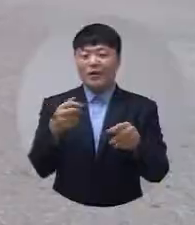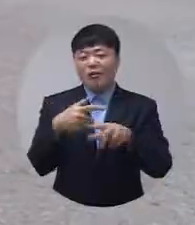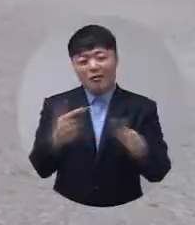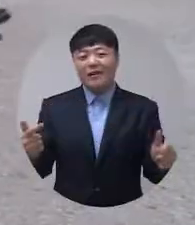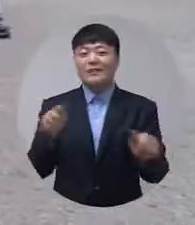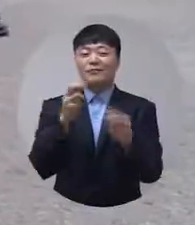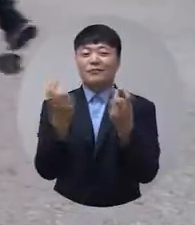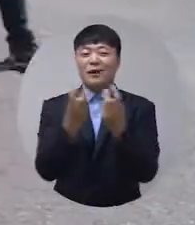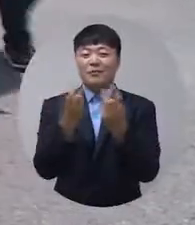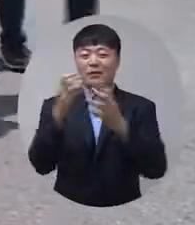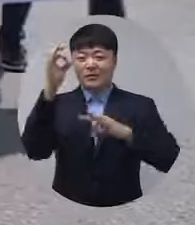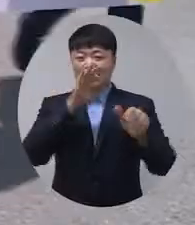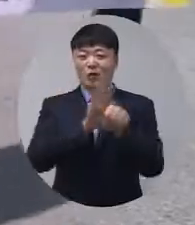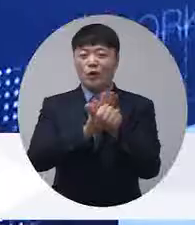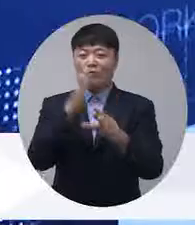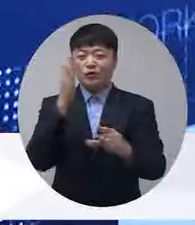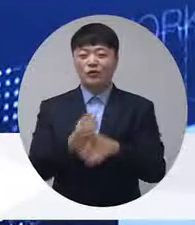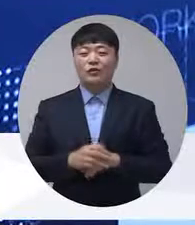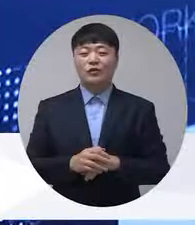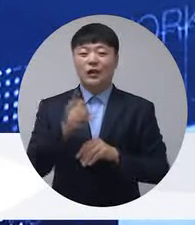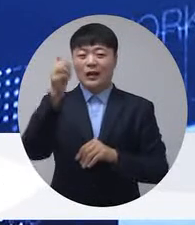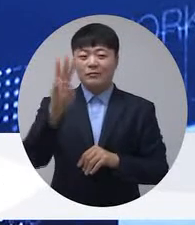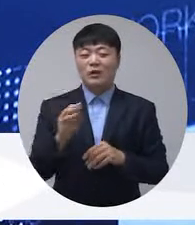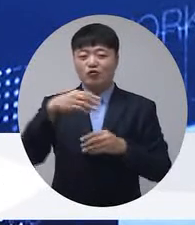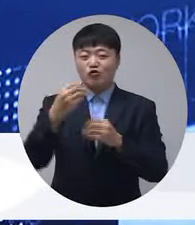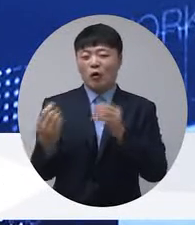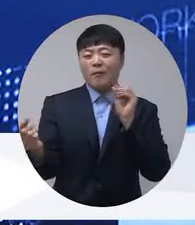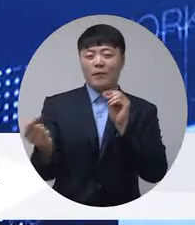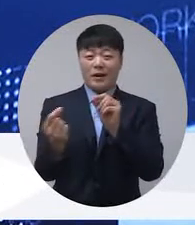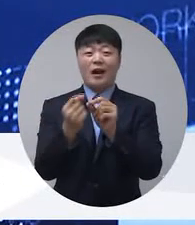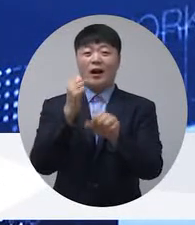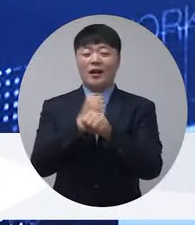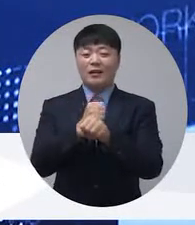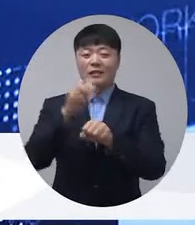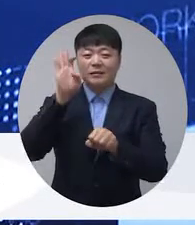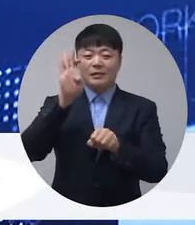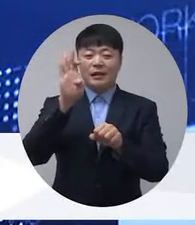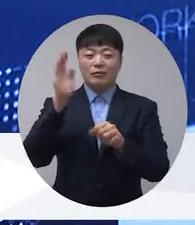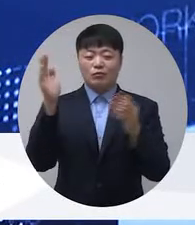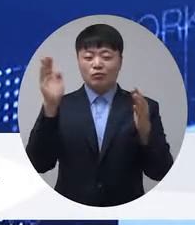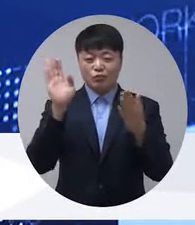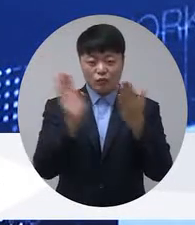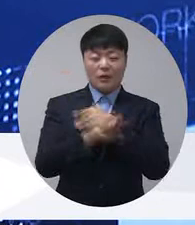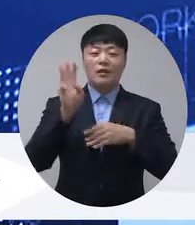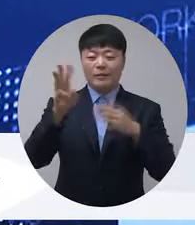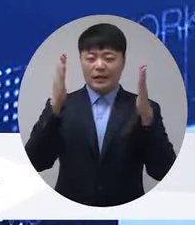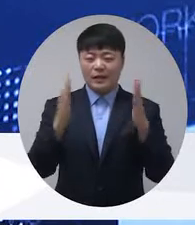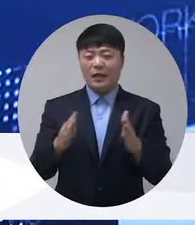시책을 수립하고 있습니다 합천군은 추석을 앞두고 지난 14회 부터 3일간 주의의